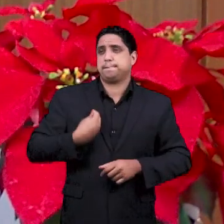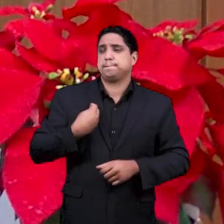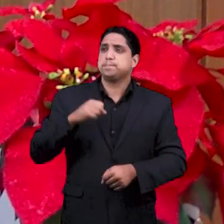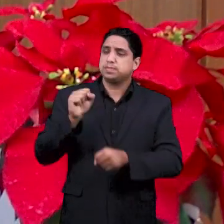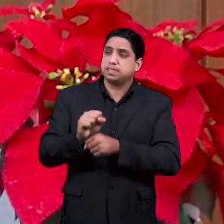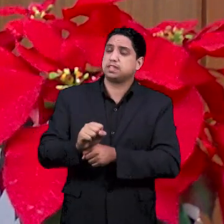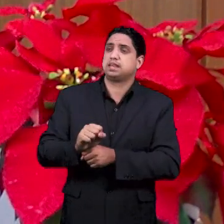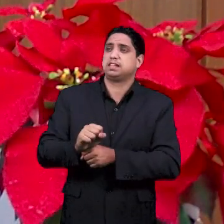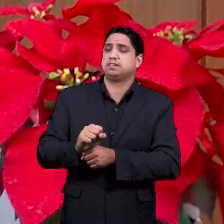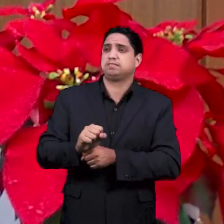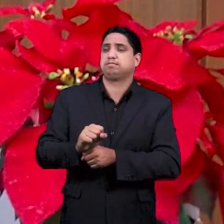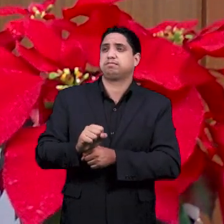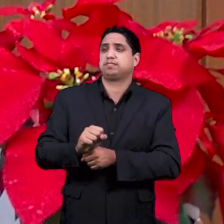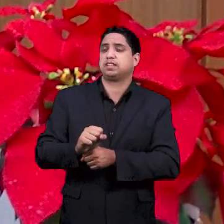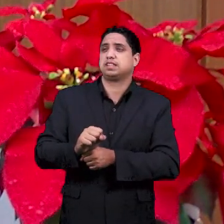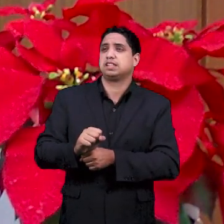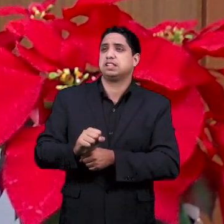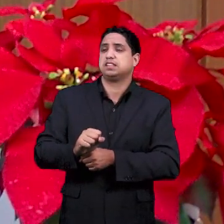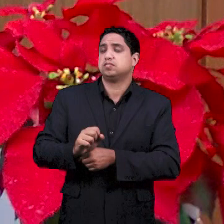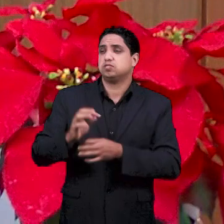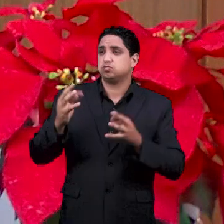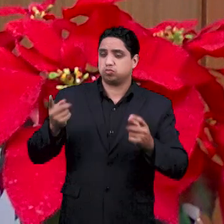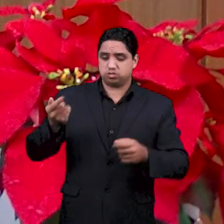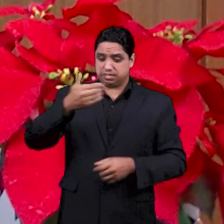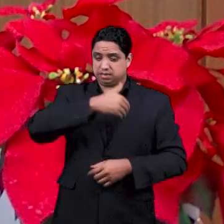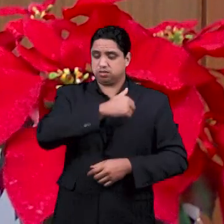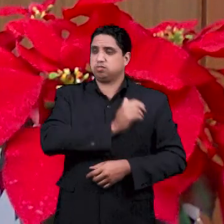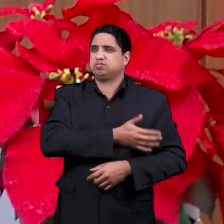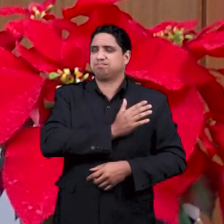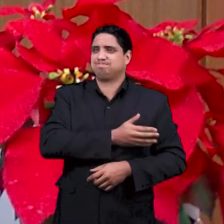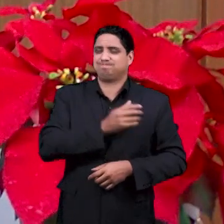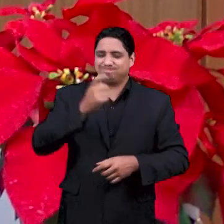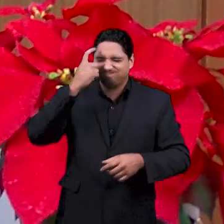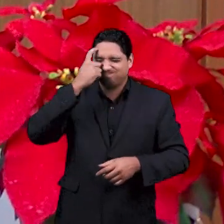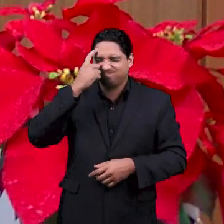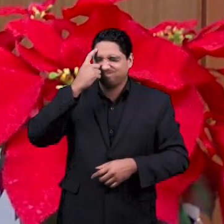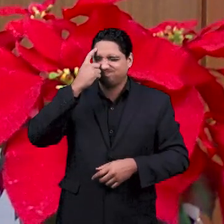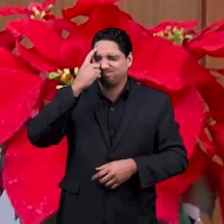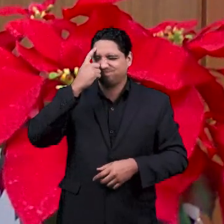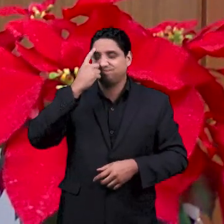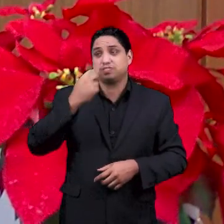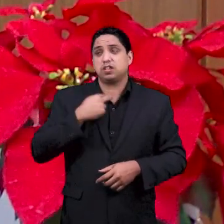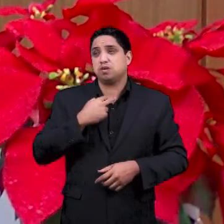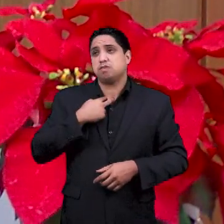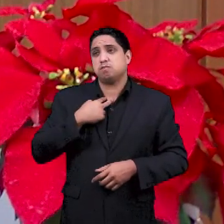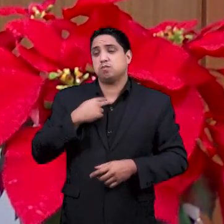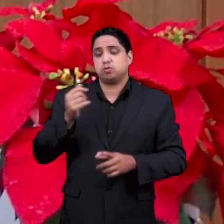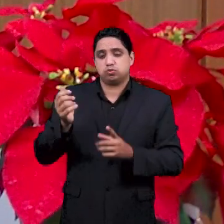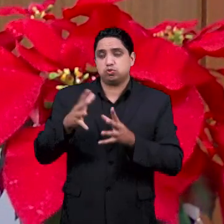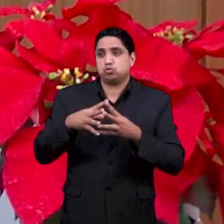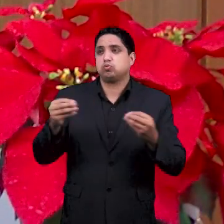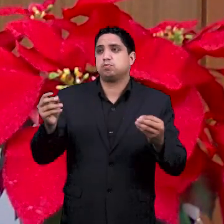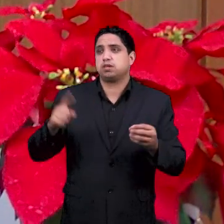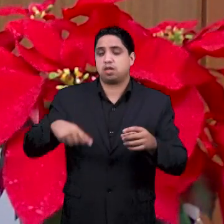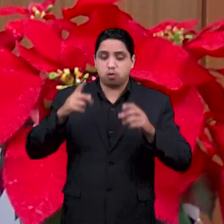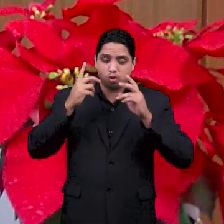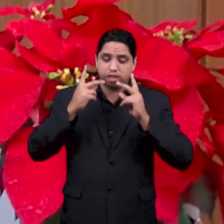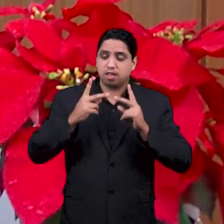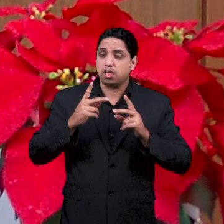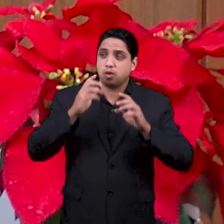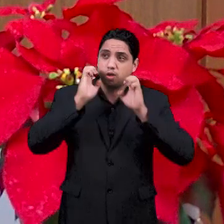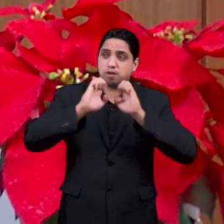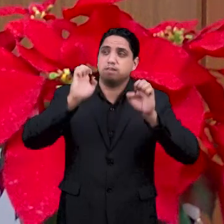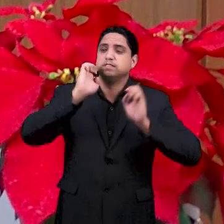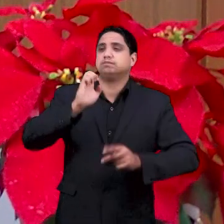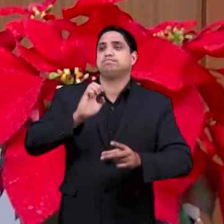мы ожидаем, Господь, того, что в сердцах наших и в разумах наших, что не может исчезнуть.